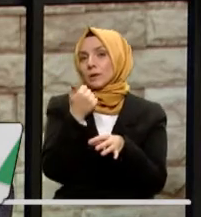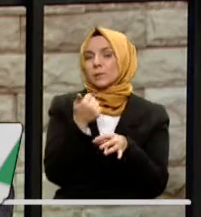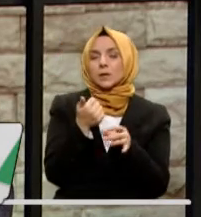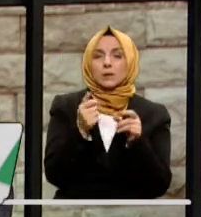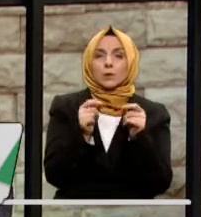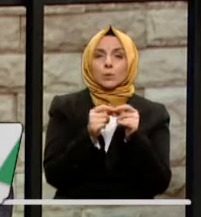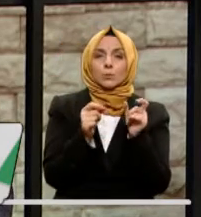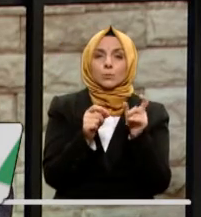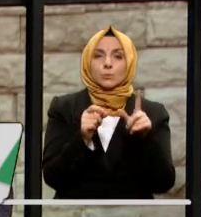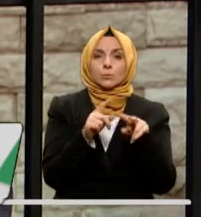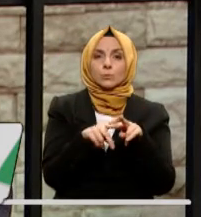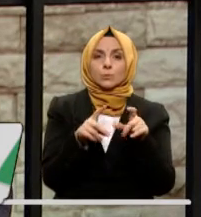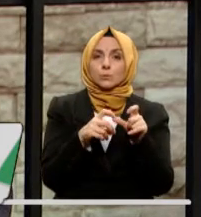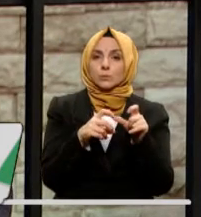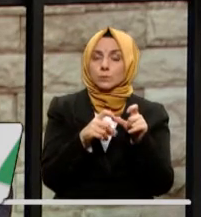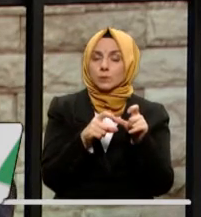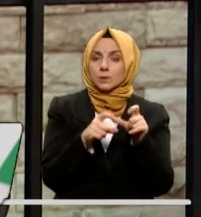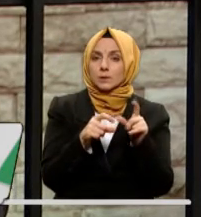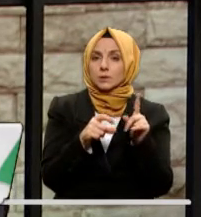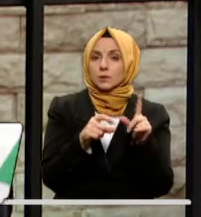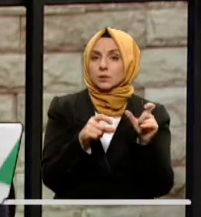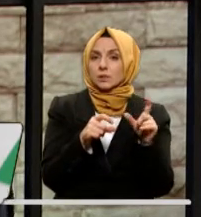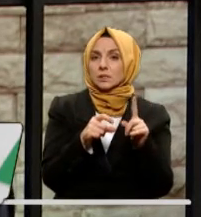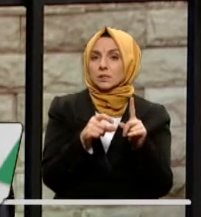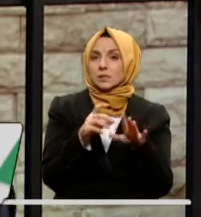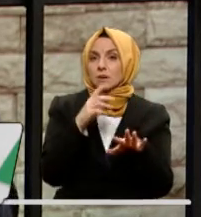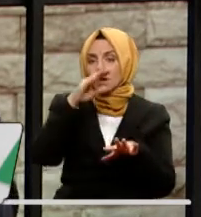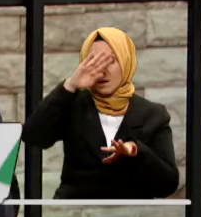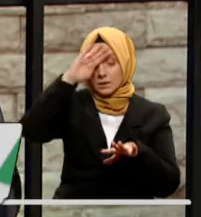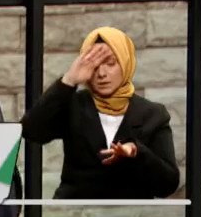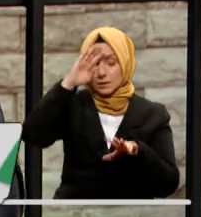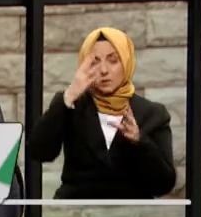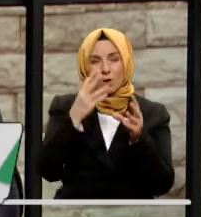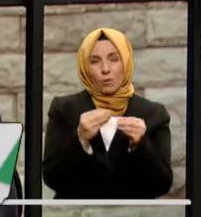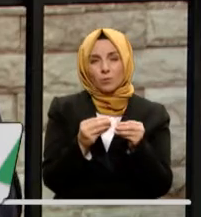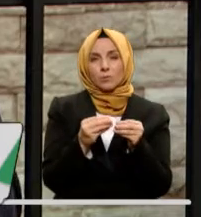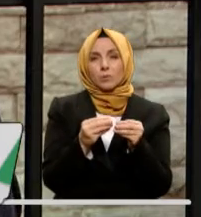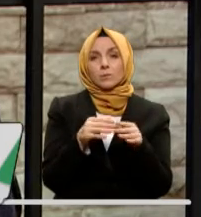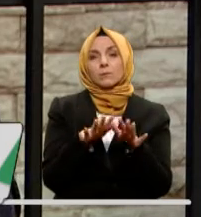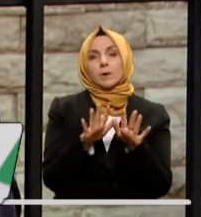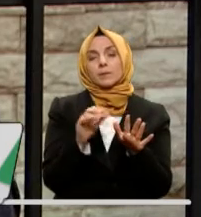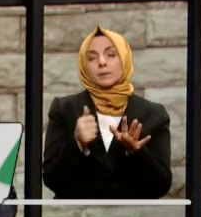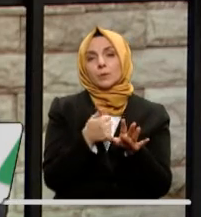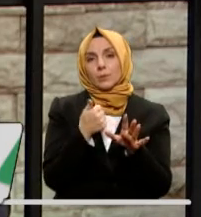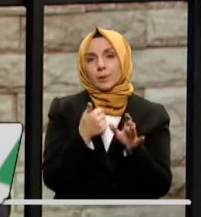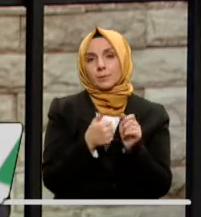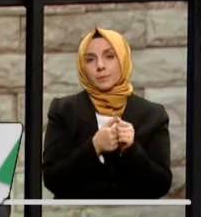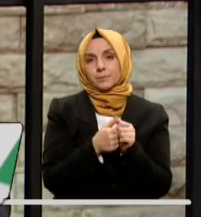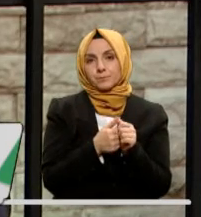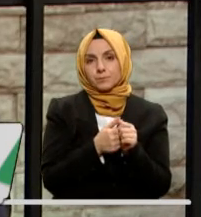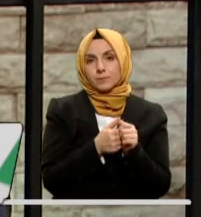bir de numune test tüpleri tespiti numune alınır Bu da laboratuvarı yönlendirebilir bağışçı mı test edilecek Hala